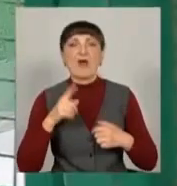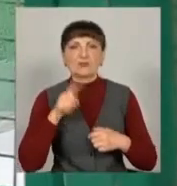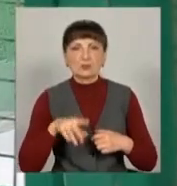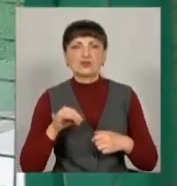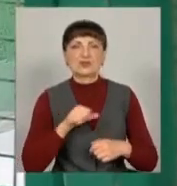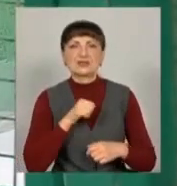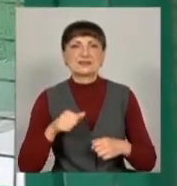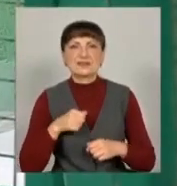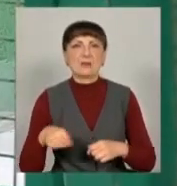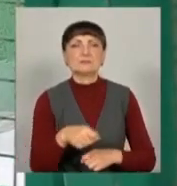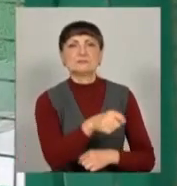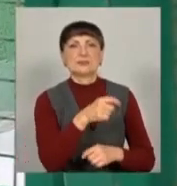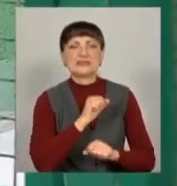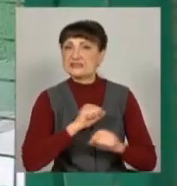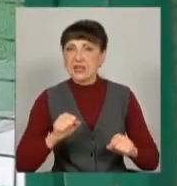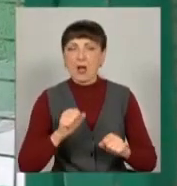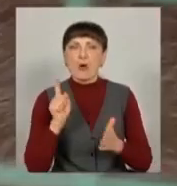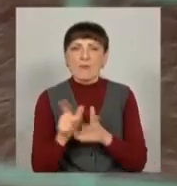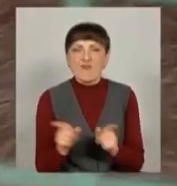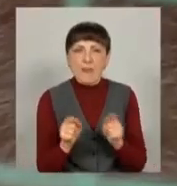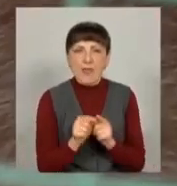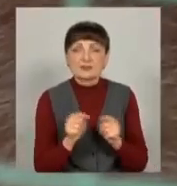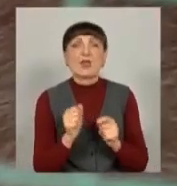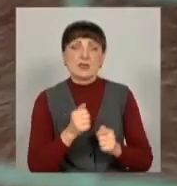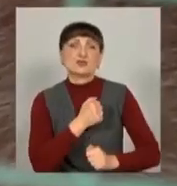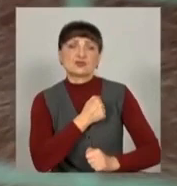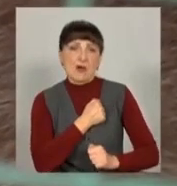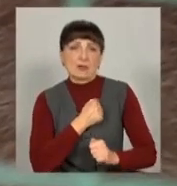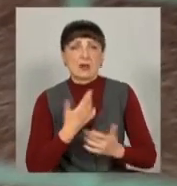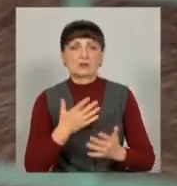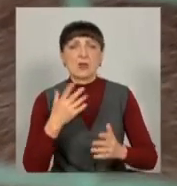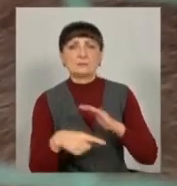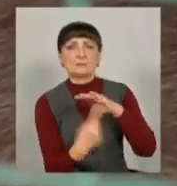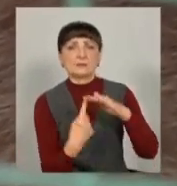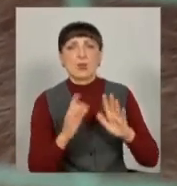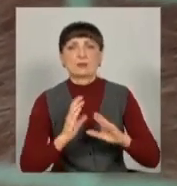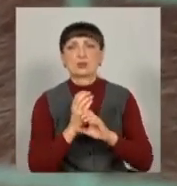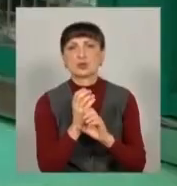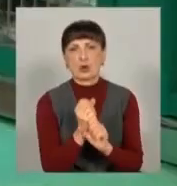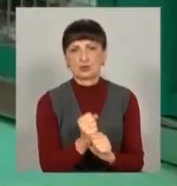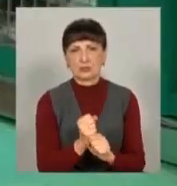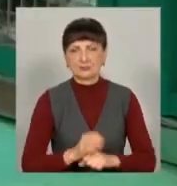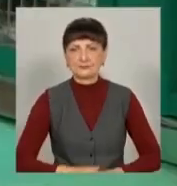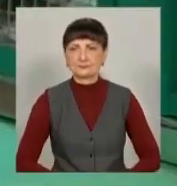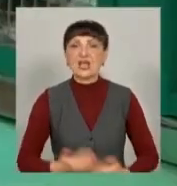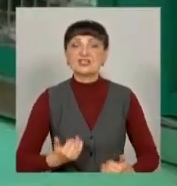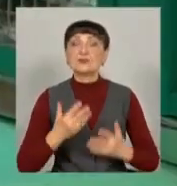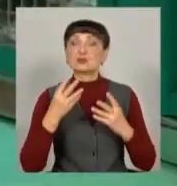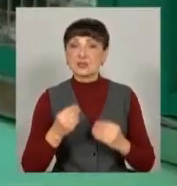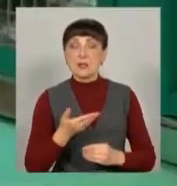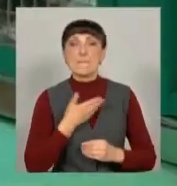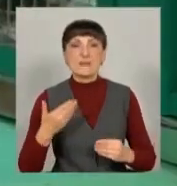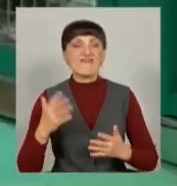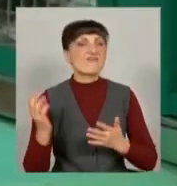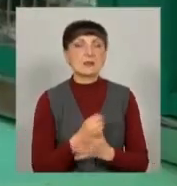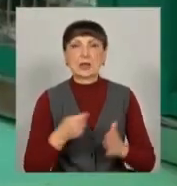за самовыгул и, как следствие, будет способствовать гуманному сокращению числа безнадзорных животных на улицах. На сегодняшний день мы